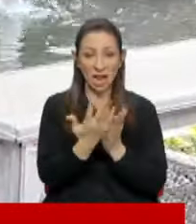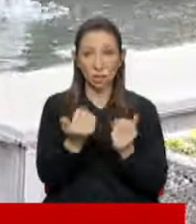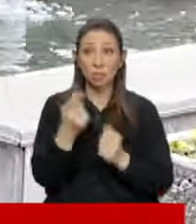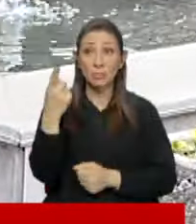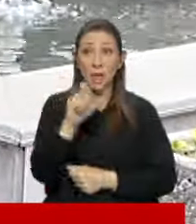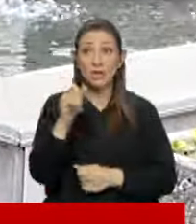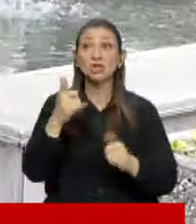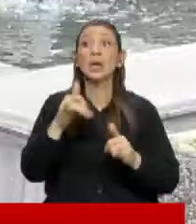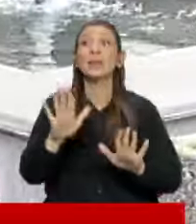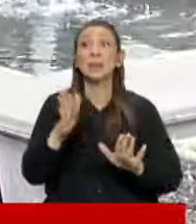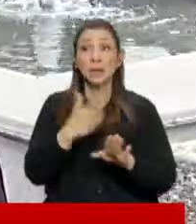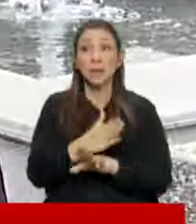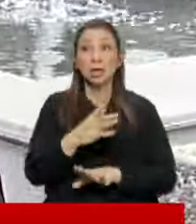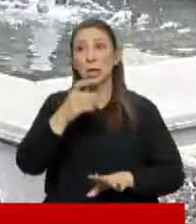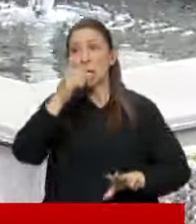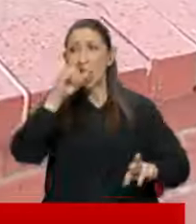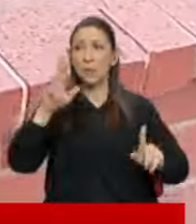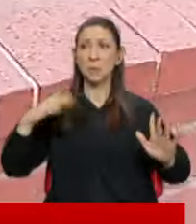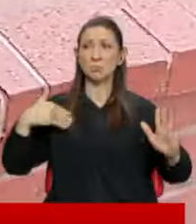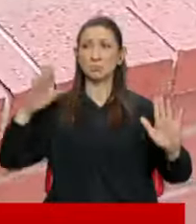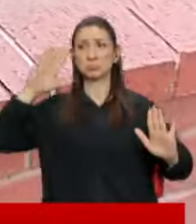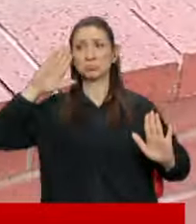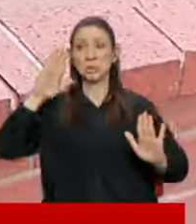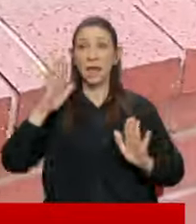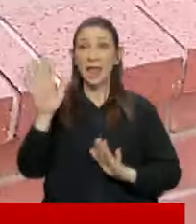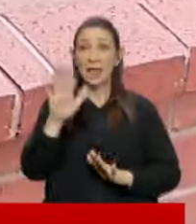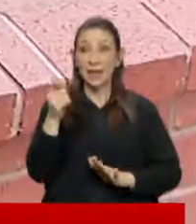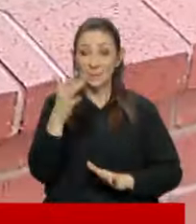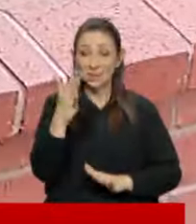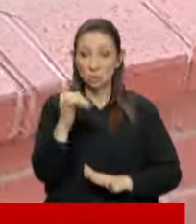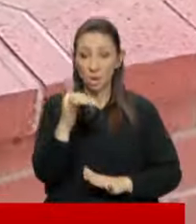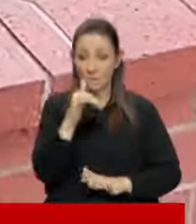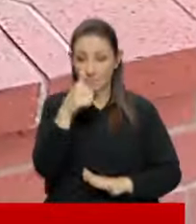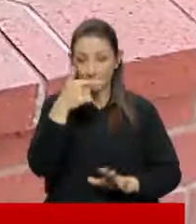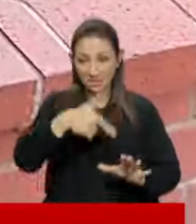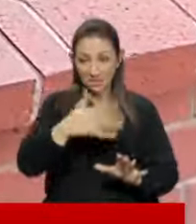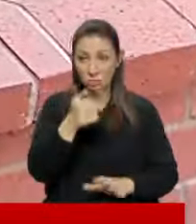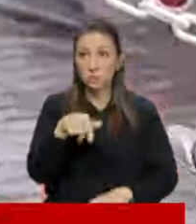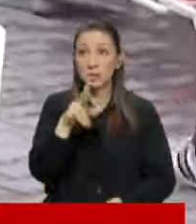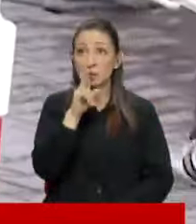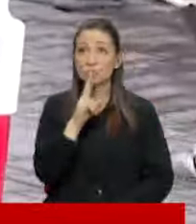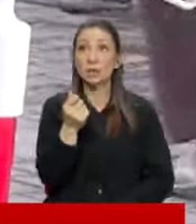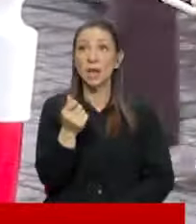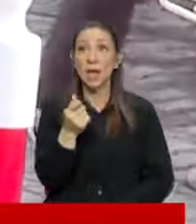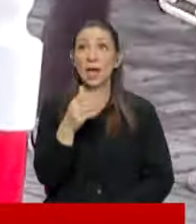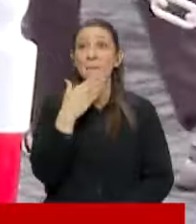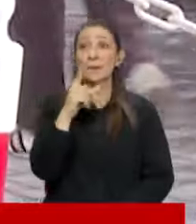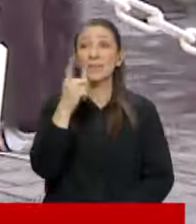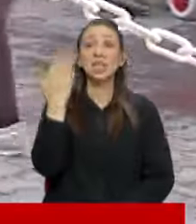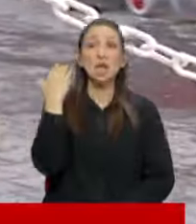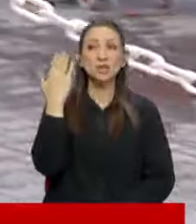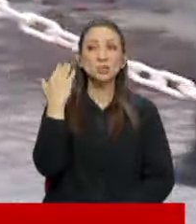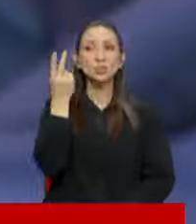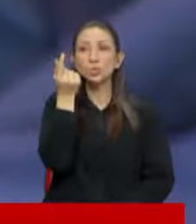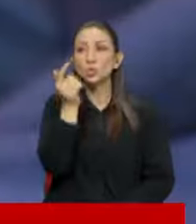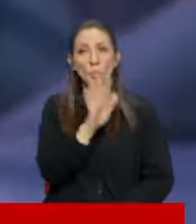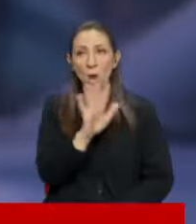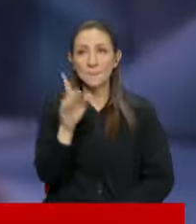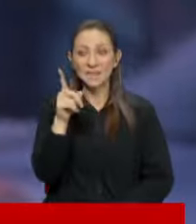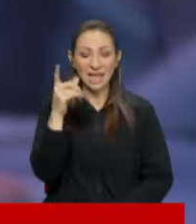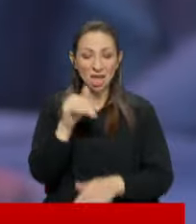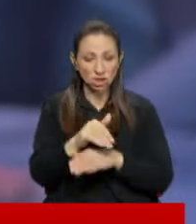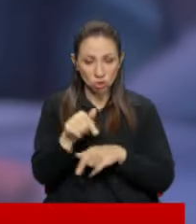her ay. Şaka demiyorum. Kral gibi geçiniyordum. 50 liraya 5 litre benzin alıyordum. Şimdi 200 lira. Emekli bir geçmiş günlerini unutmuyor,